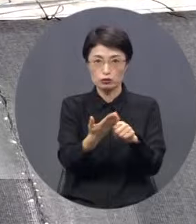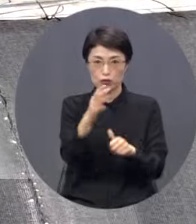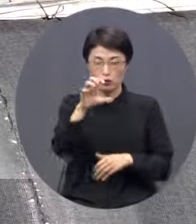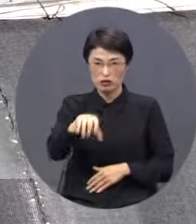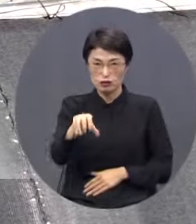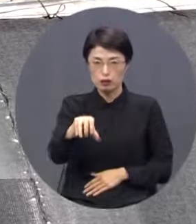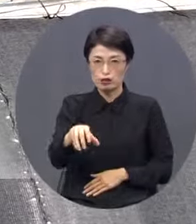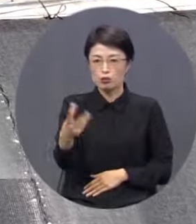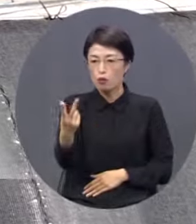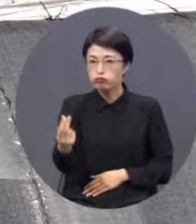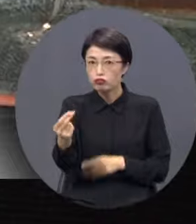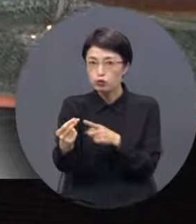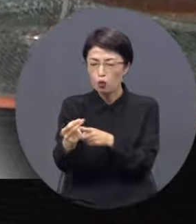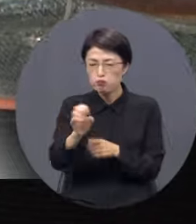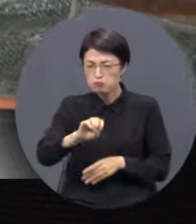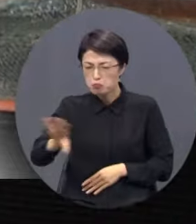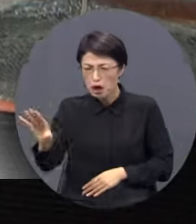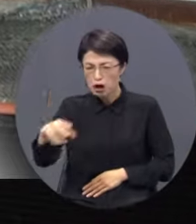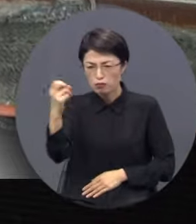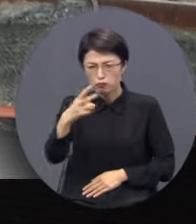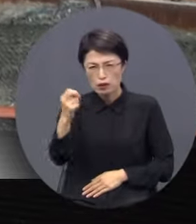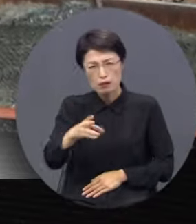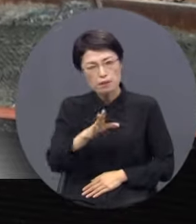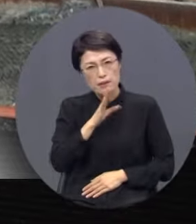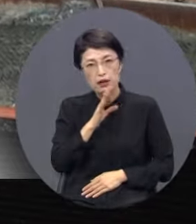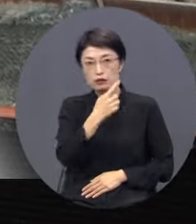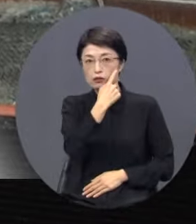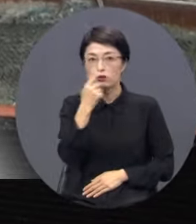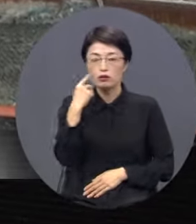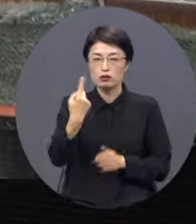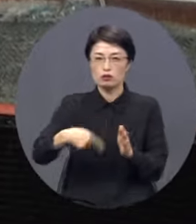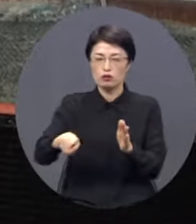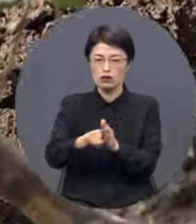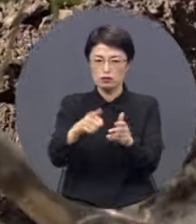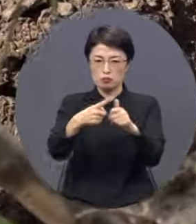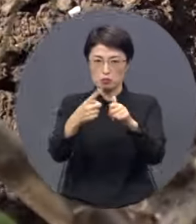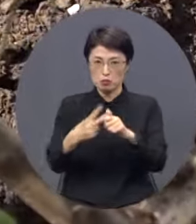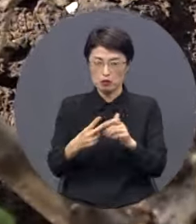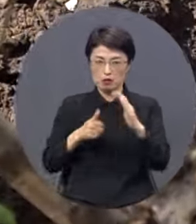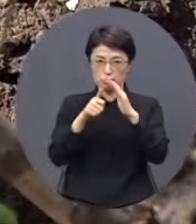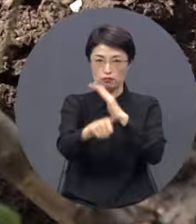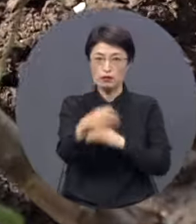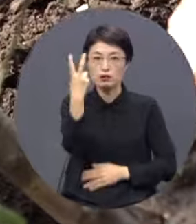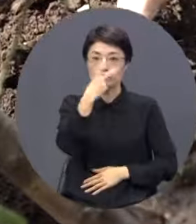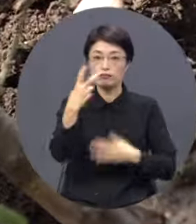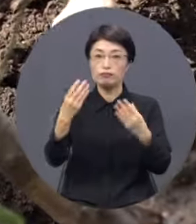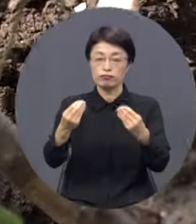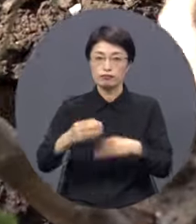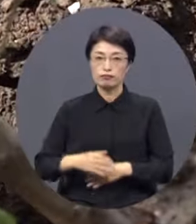분뇨 유출이 상습적으로 이루어졌는지 확인하기 위해 두 차례 현장 조사를 벌였습니다.